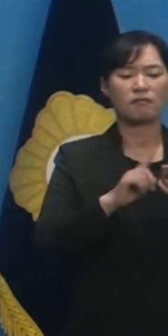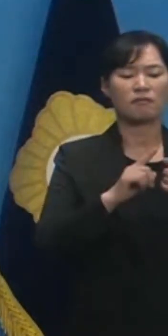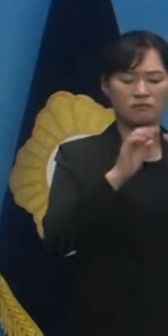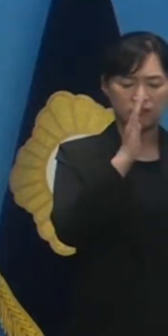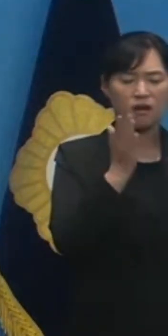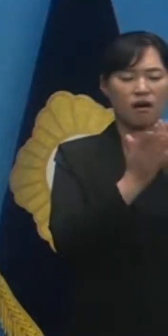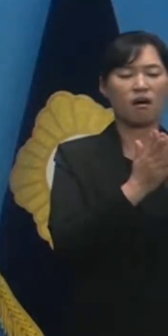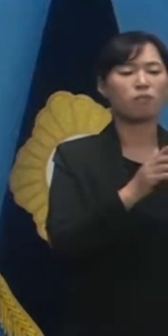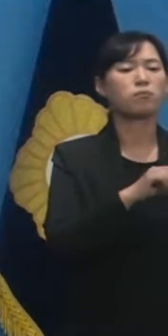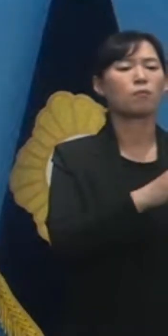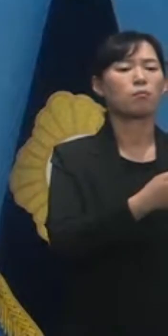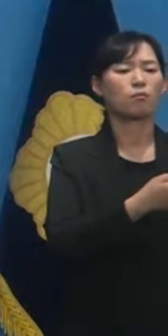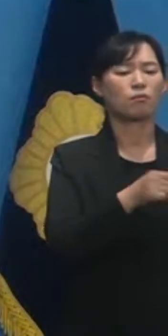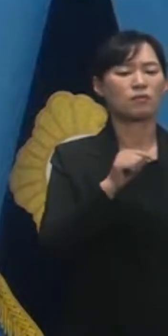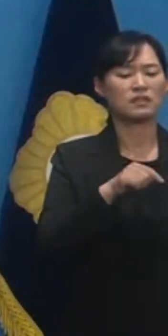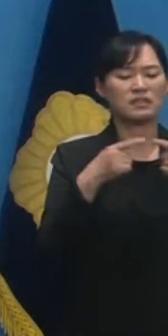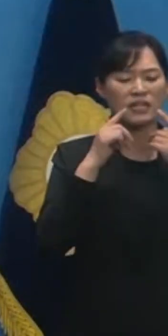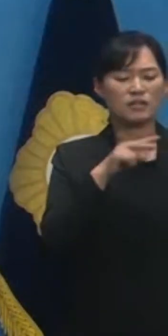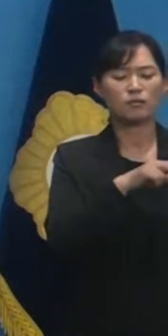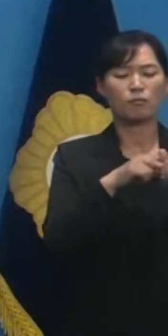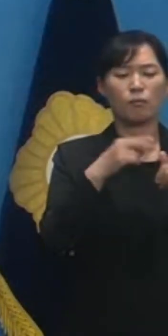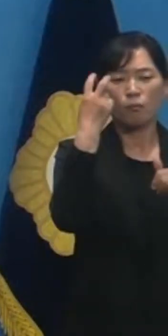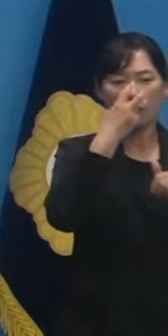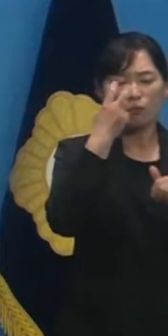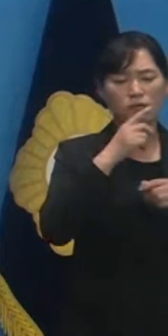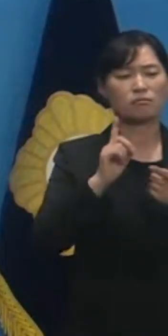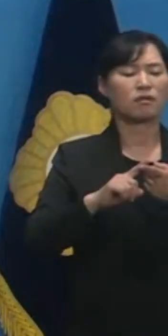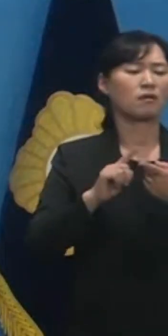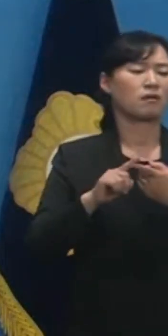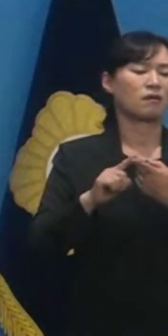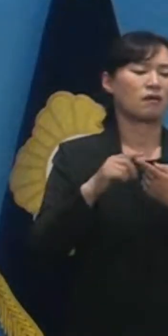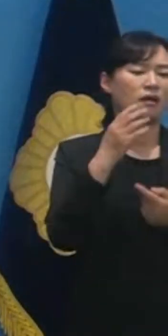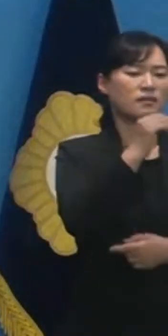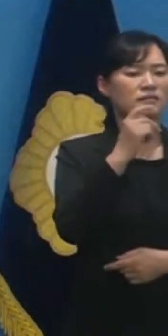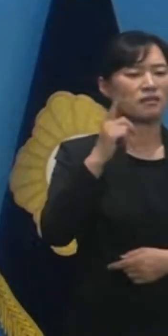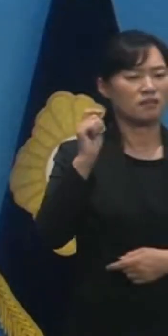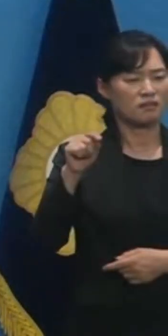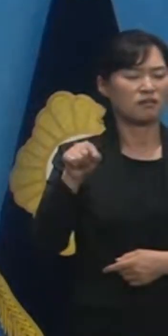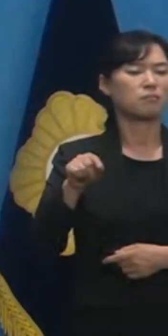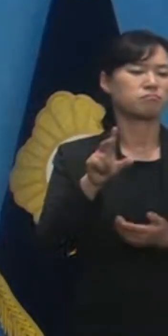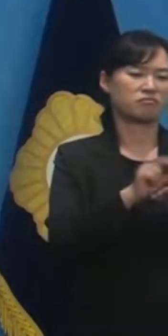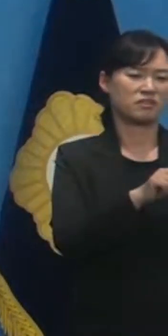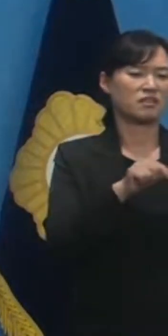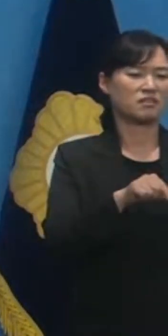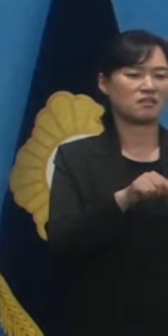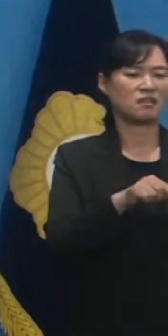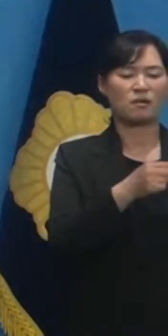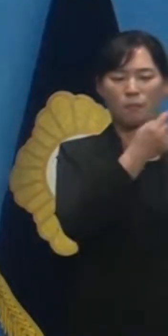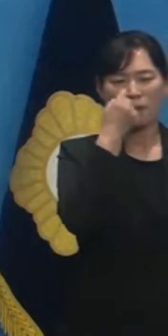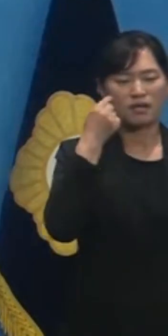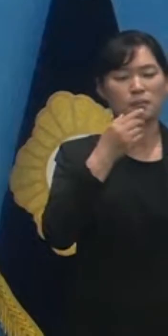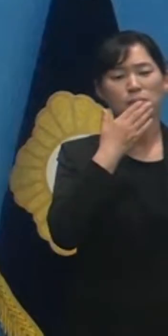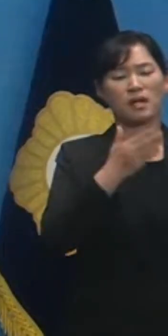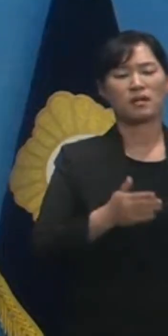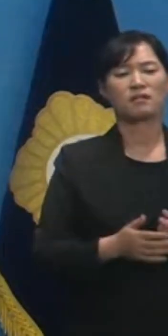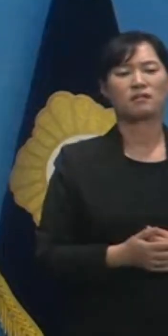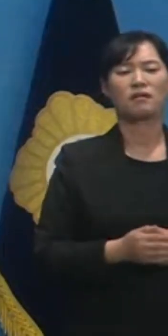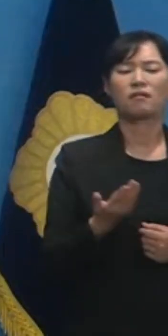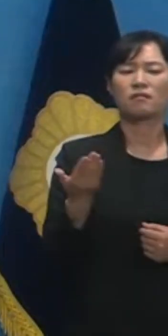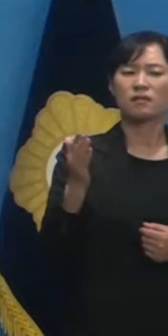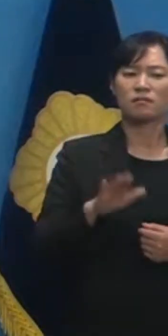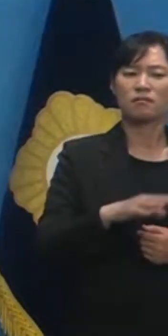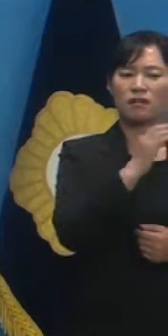조치를 하지 않은 것은 개인정보 보호에 대한 SKT의 안일한 태도를 여실히 보여줍니다.